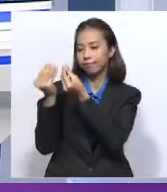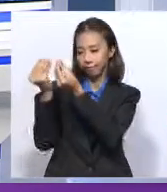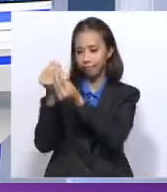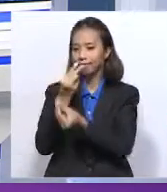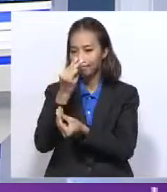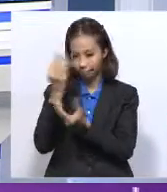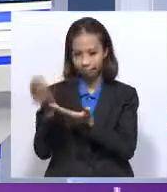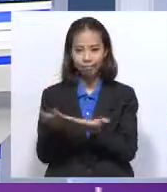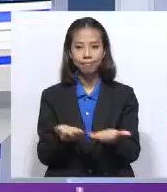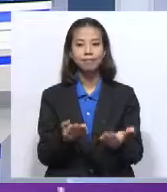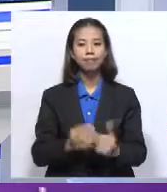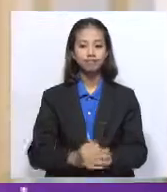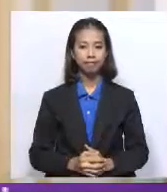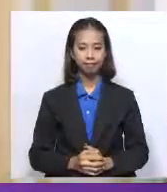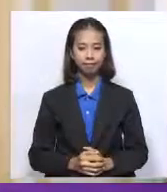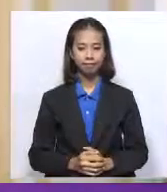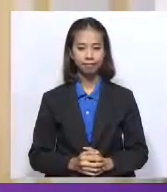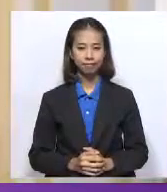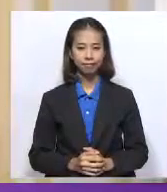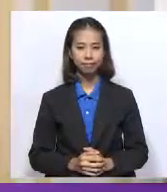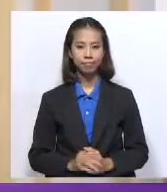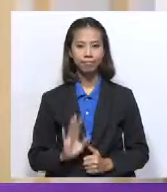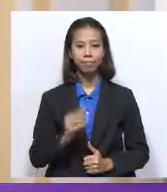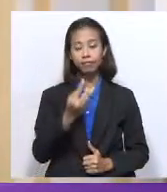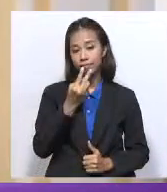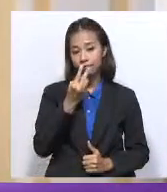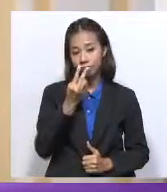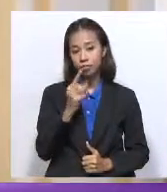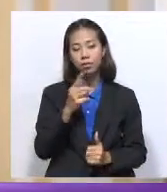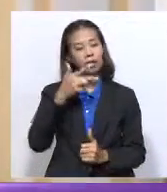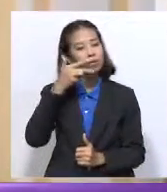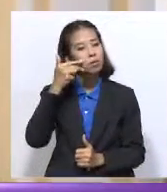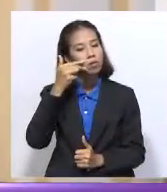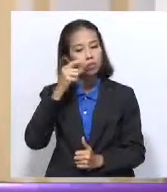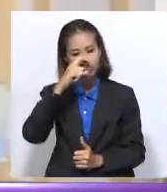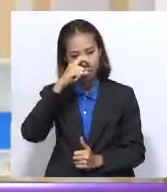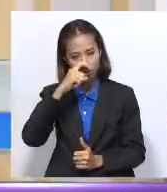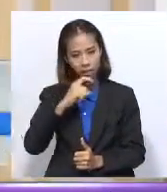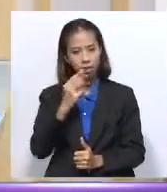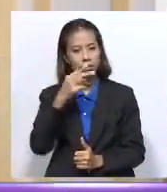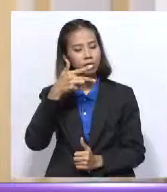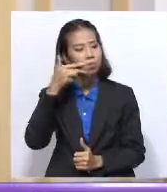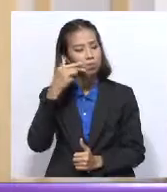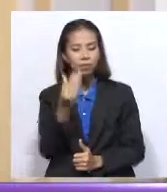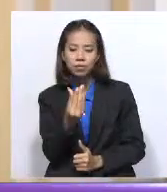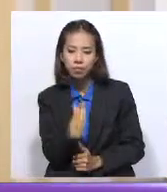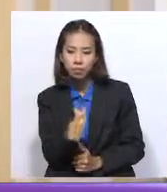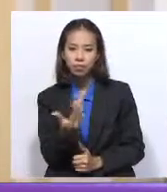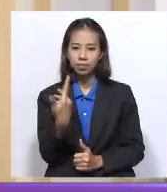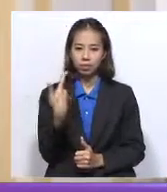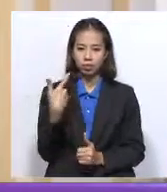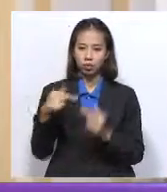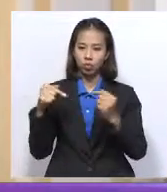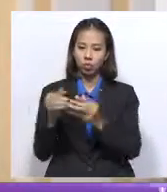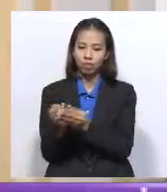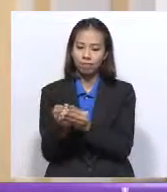ามบรรยากาศกันเลยครับ ค่ะดิฉันจะพาไปชมการทำขนมจีบไทยซึ่งเป็นการสาธิตจากครัวชวนชม